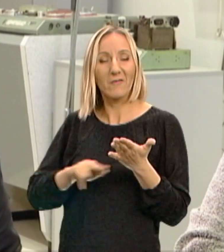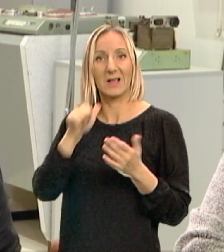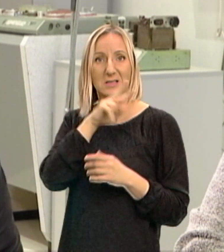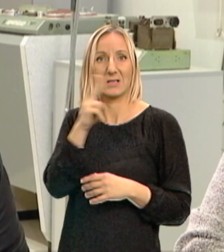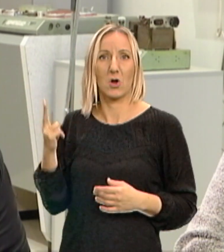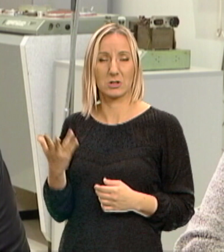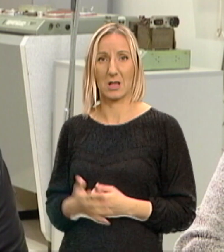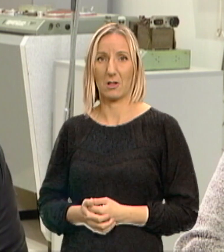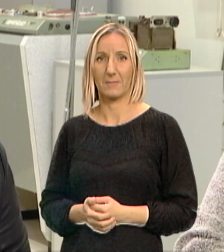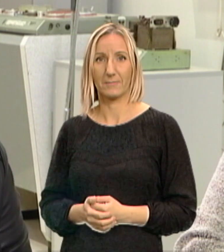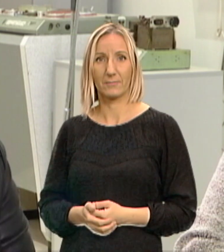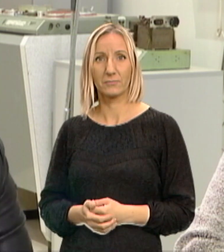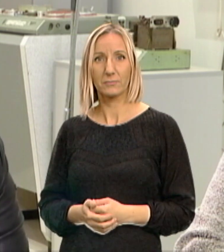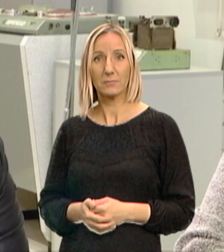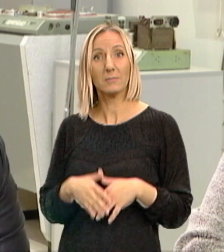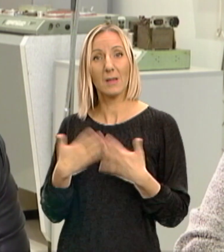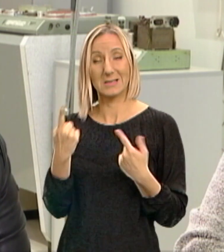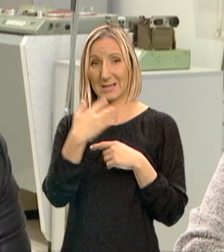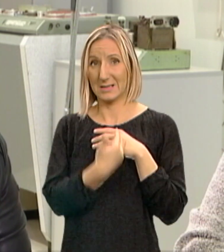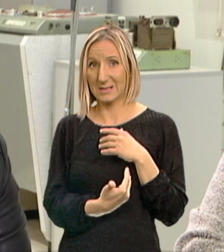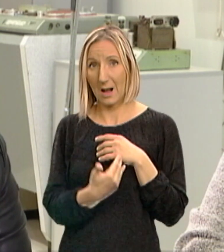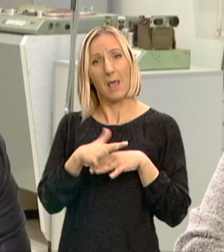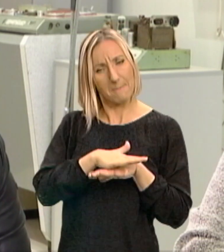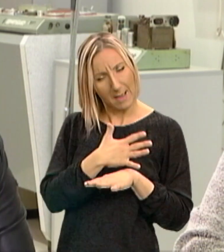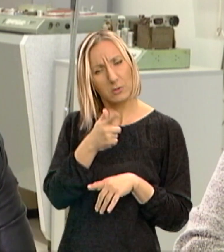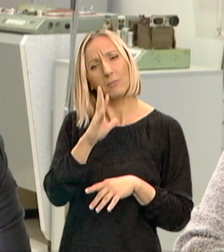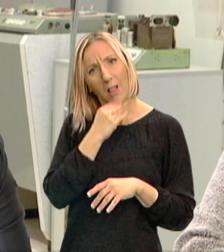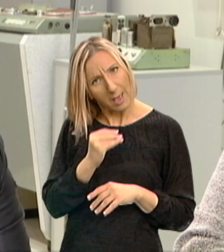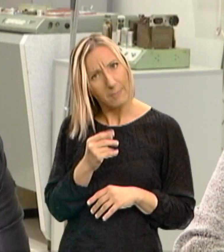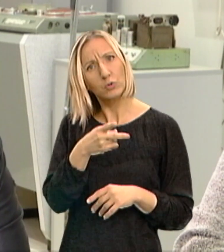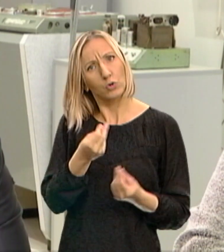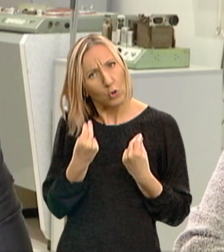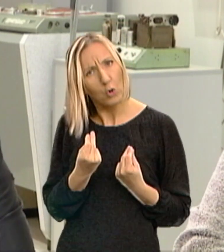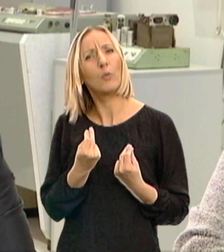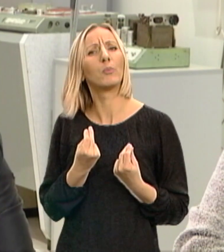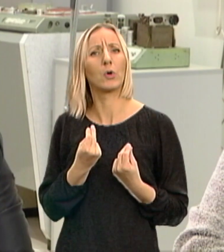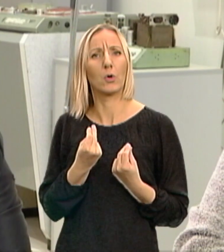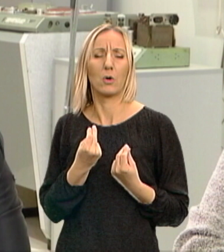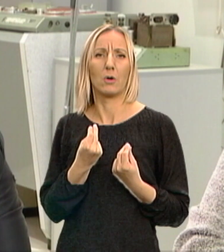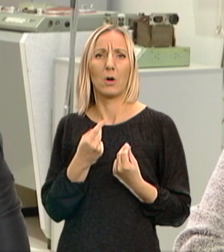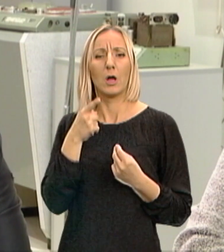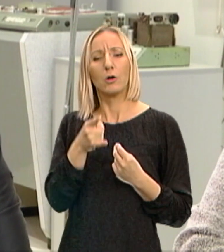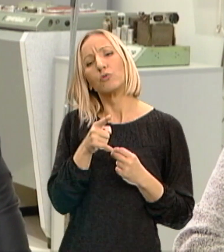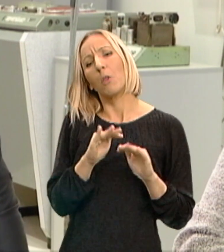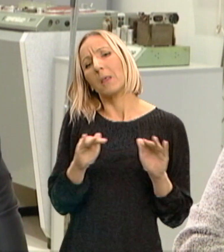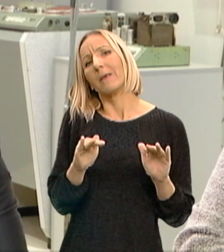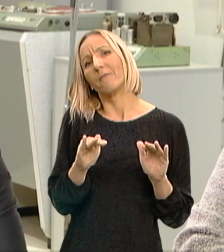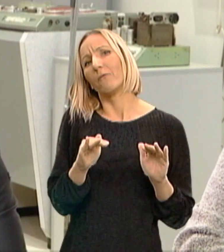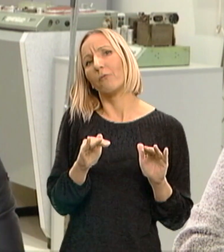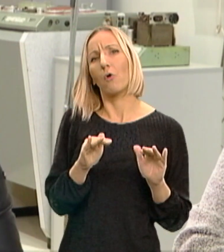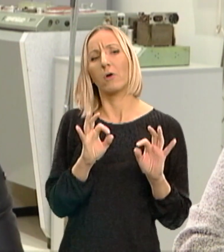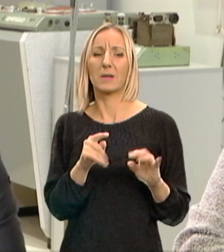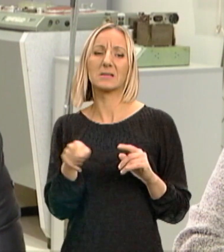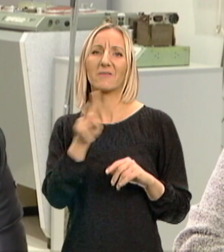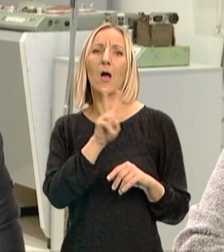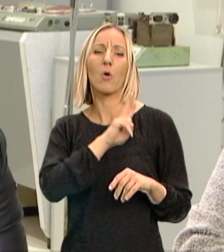ostalo. Tako da, sa jedne strane empatija, to je lepo i to je dobro i to je na nekom nivou gde bi svako